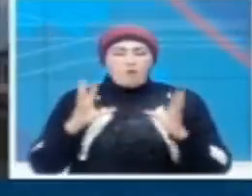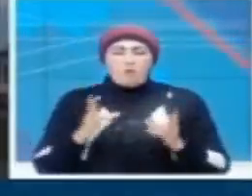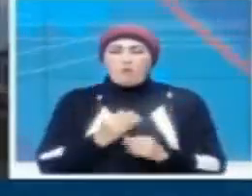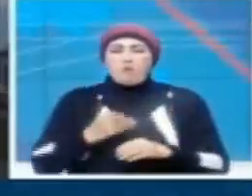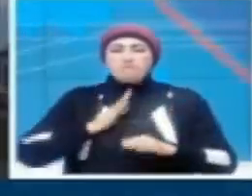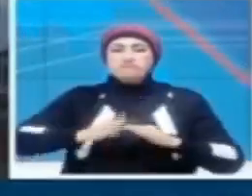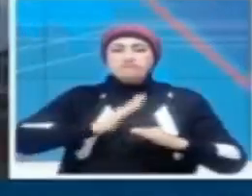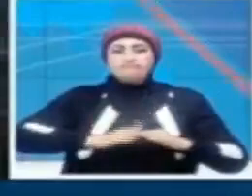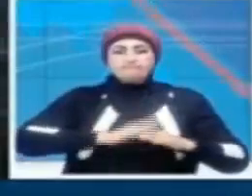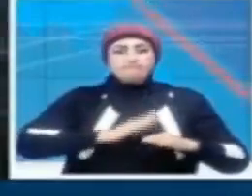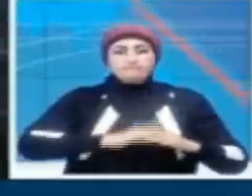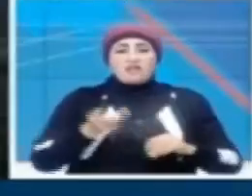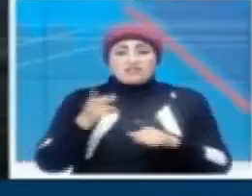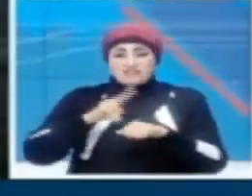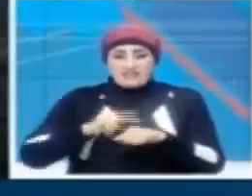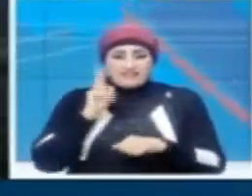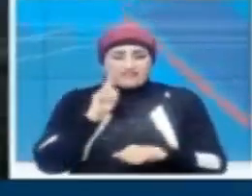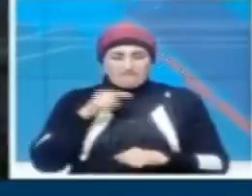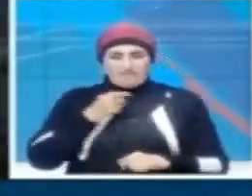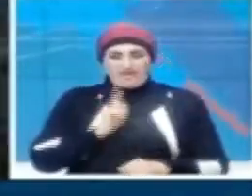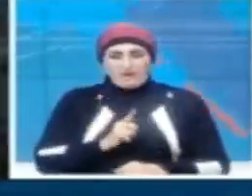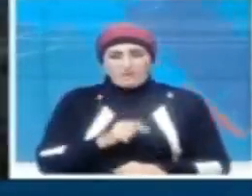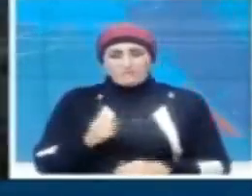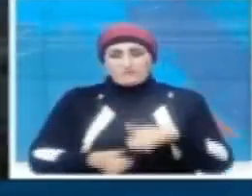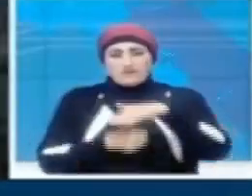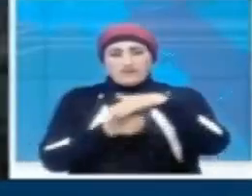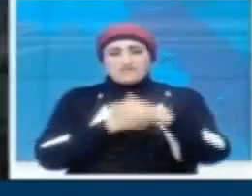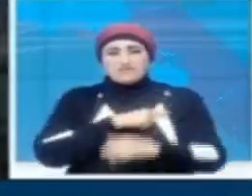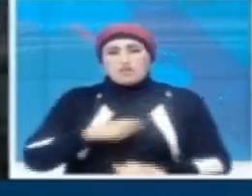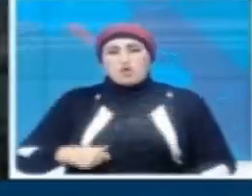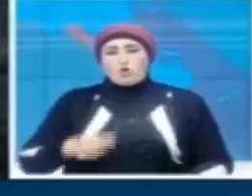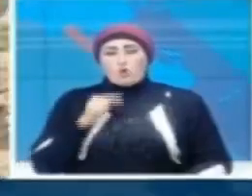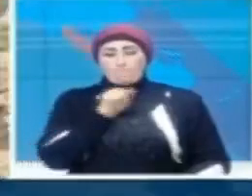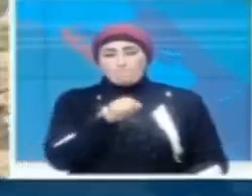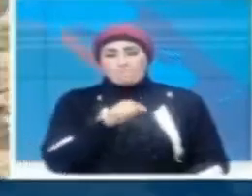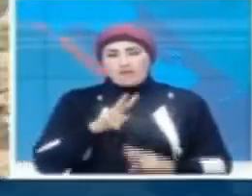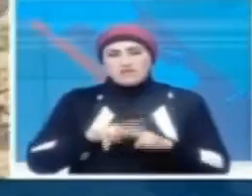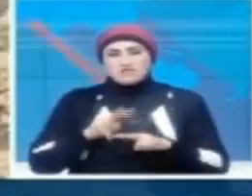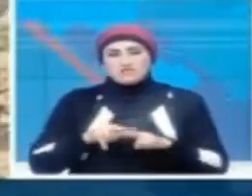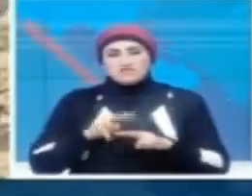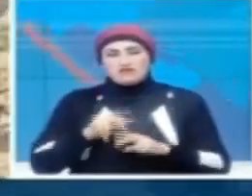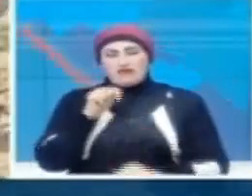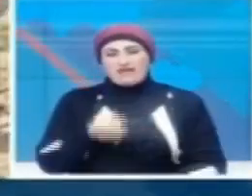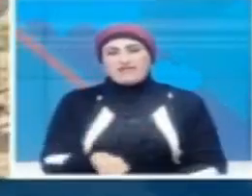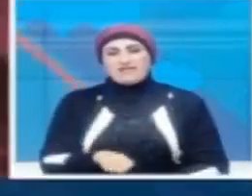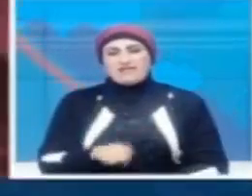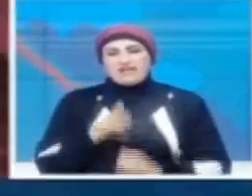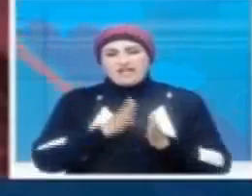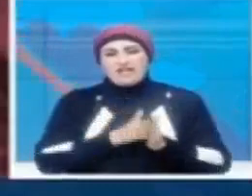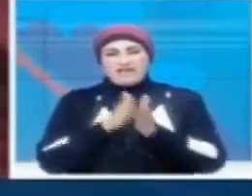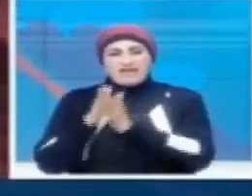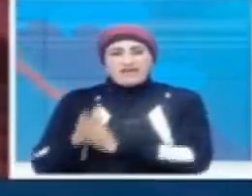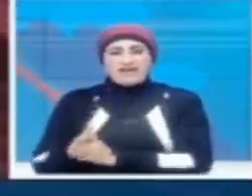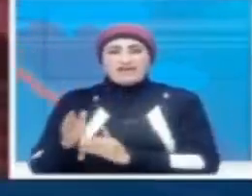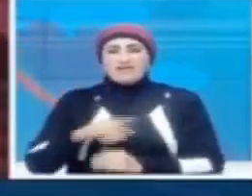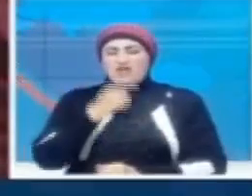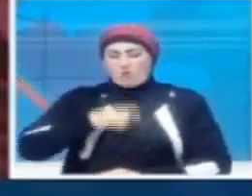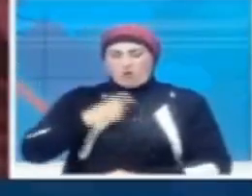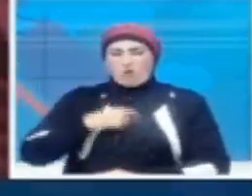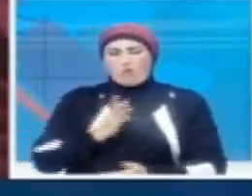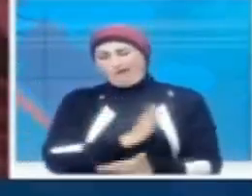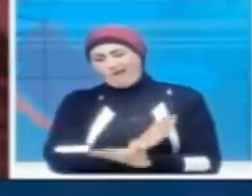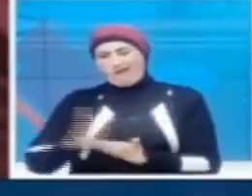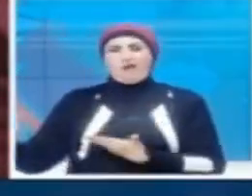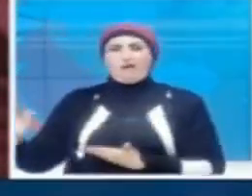يستكمل الاحتلال جريمته بأوامر من رئيس وزرائه نتنياهو بإعداد خطة مزدوجة لإجلاء المدنيين من رفح